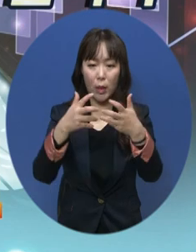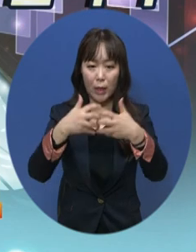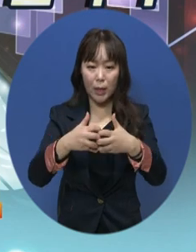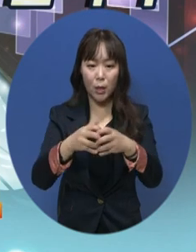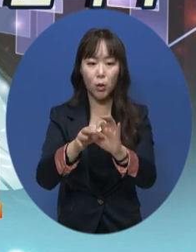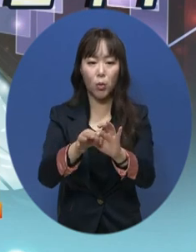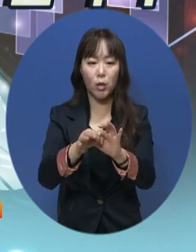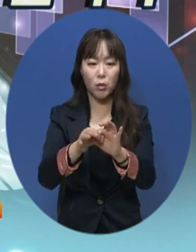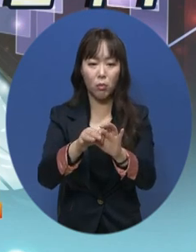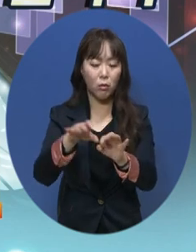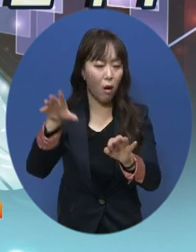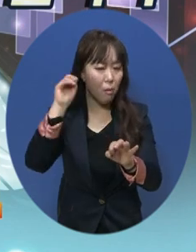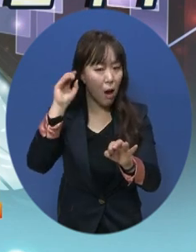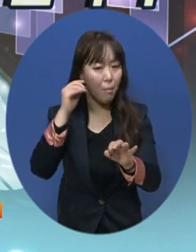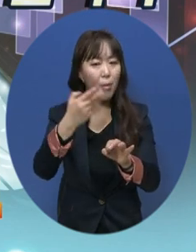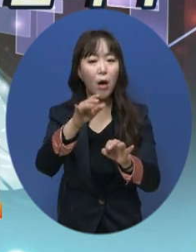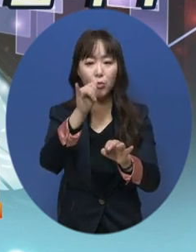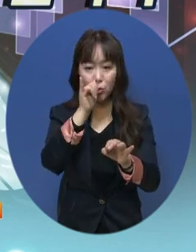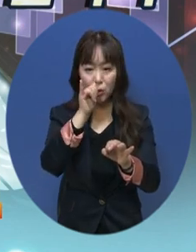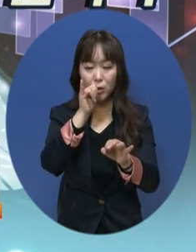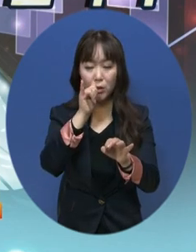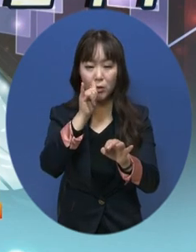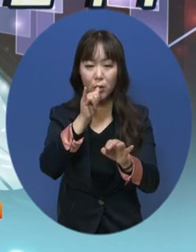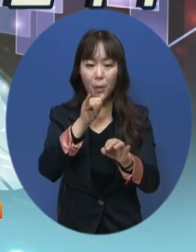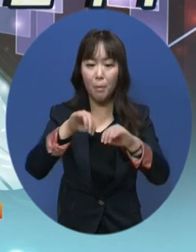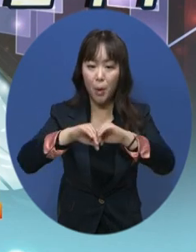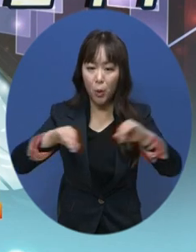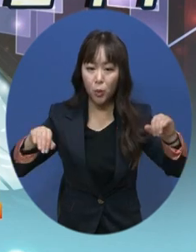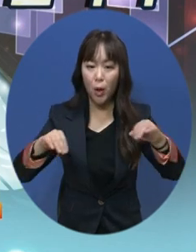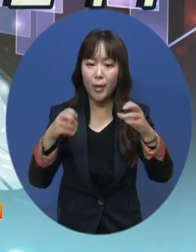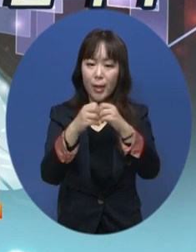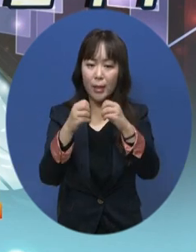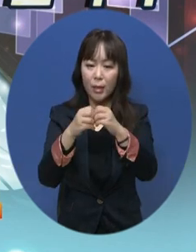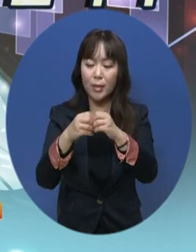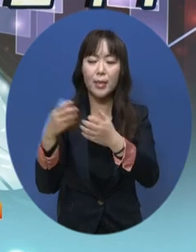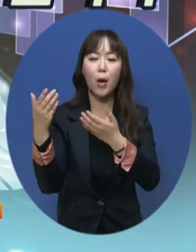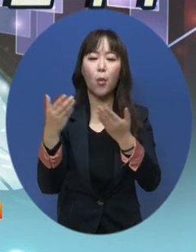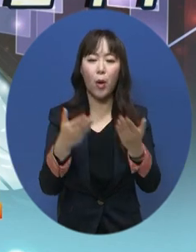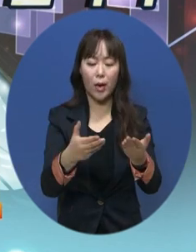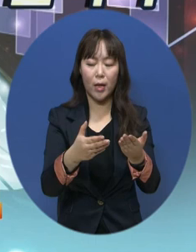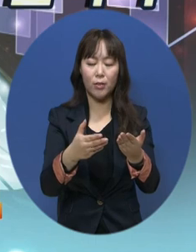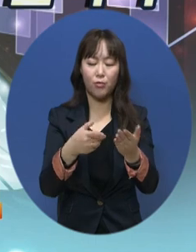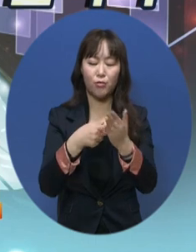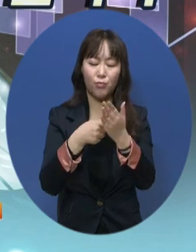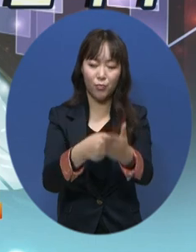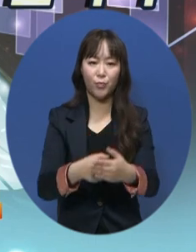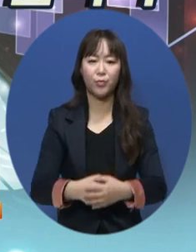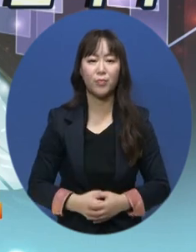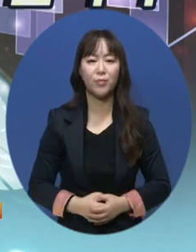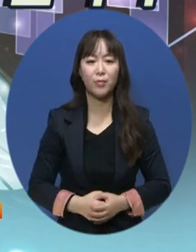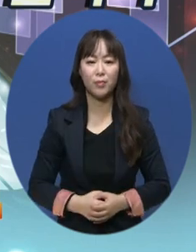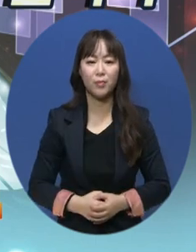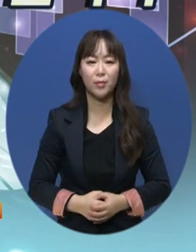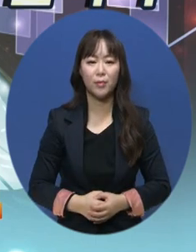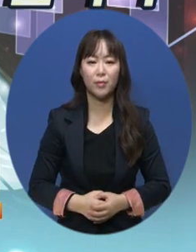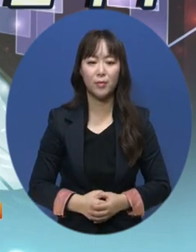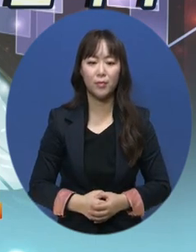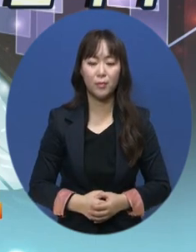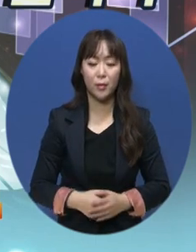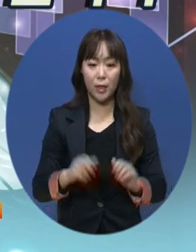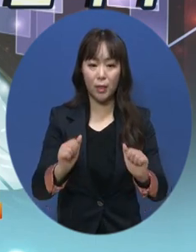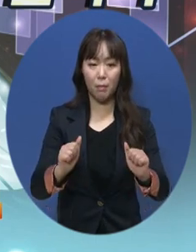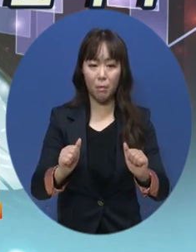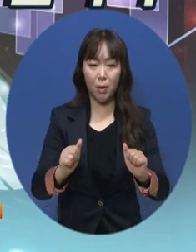정보통신보조광학기기를 통해서 청취할 수 있는 별도의 텍스트를 제공하라는 주문입니다.